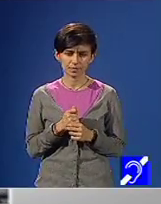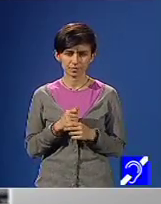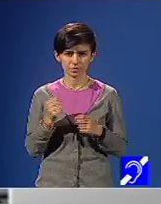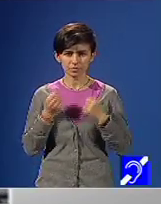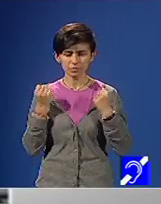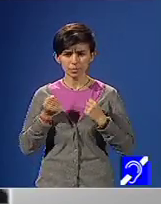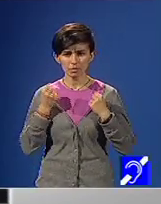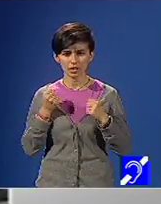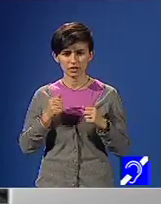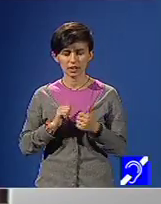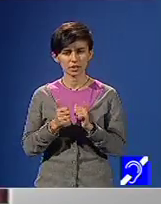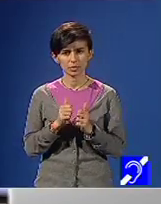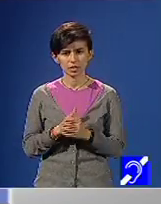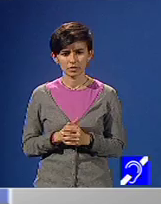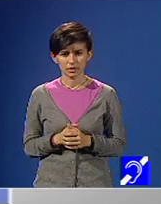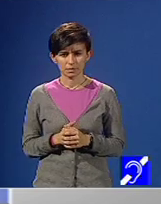activitatea sportivă.